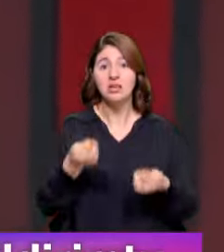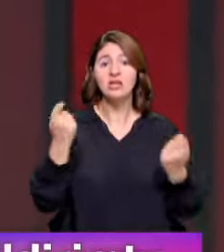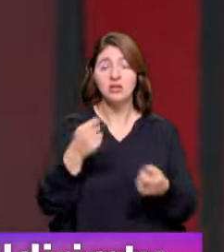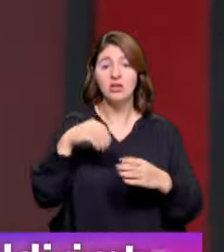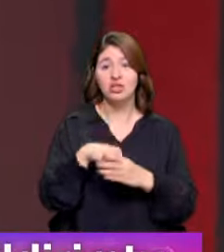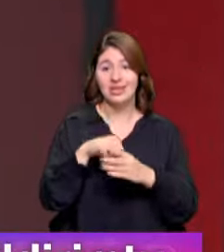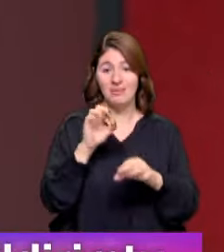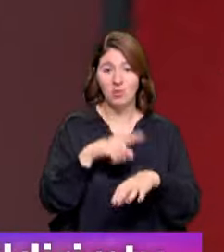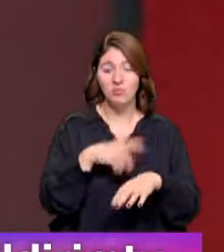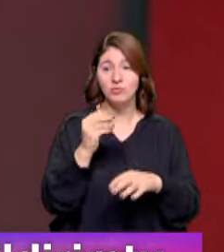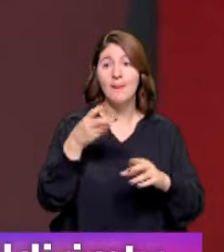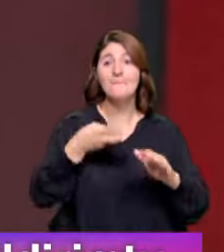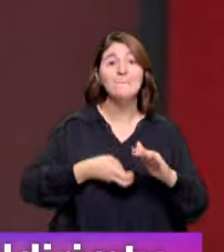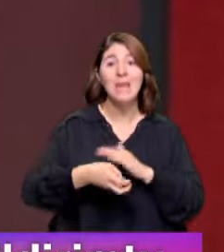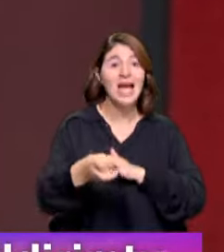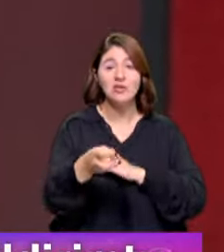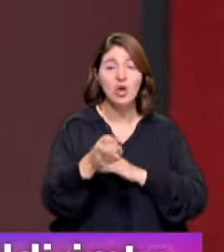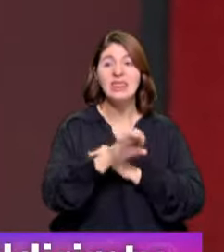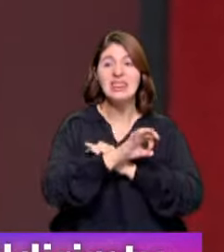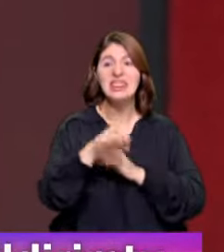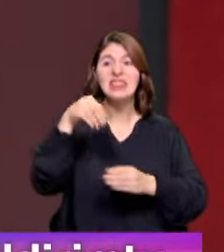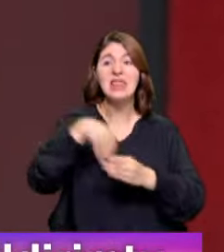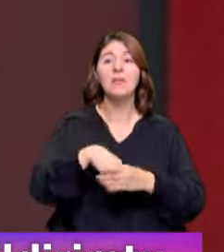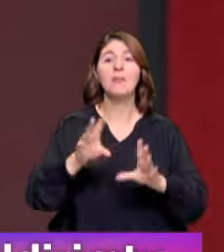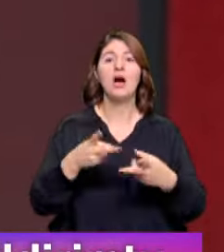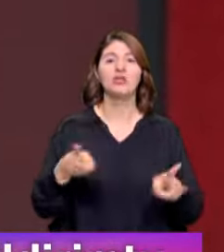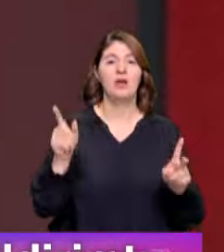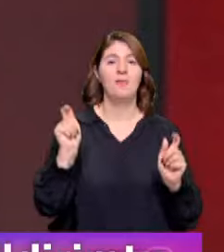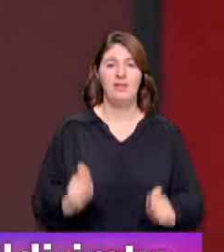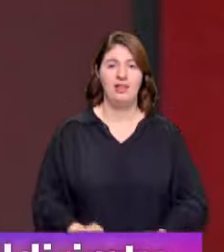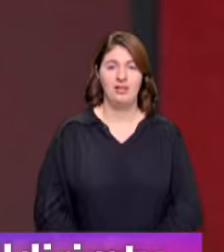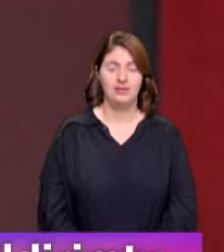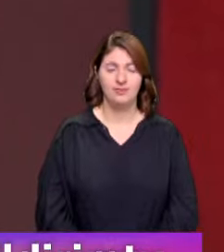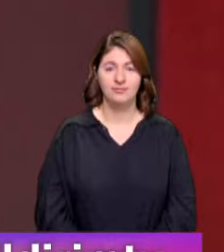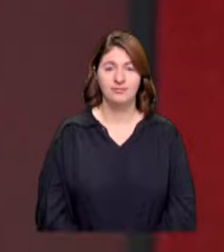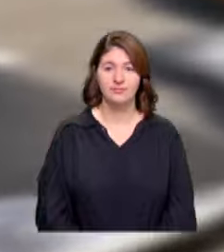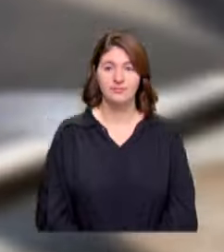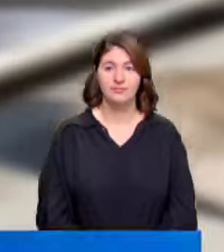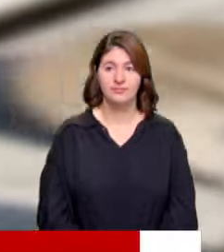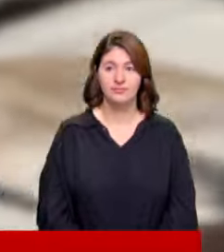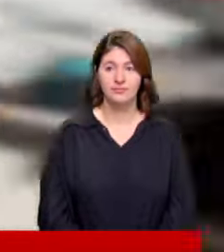için metro hattının tamamlanmadan açılışı yapıldı.